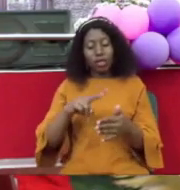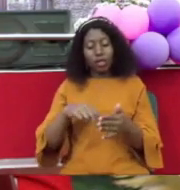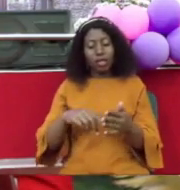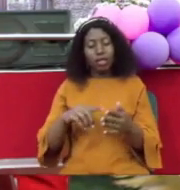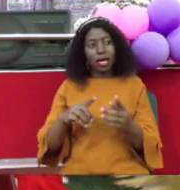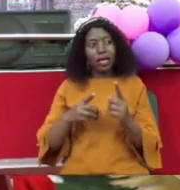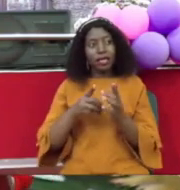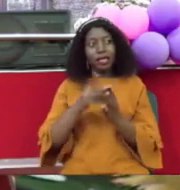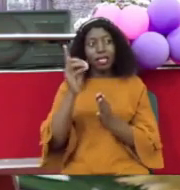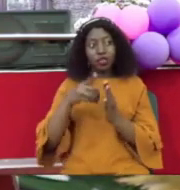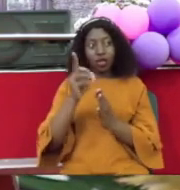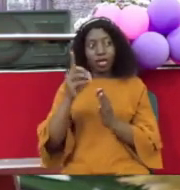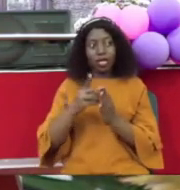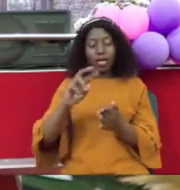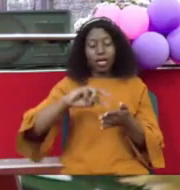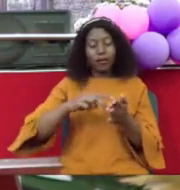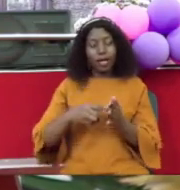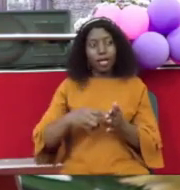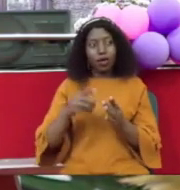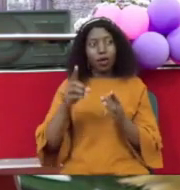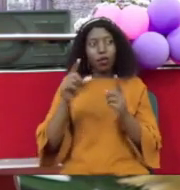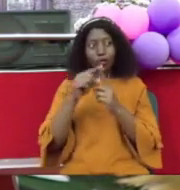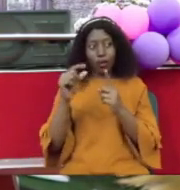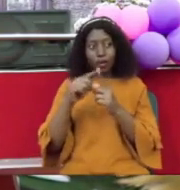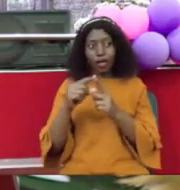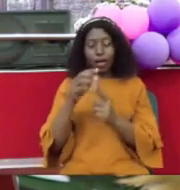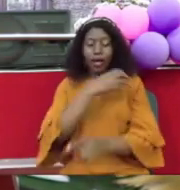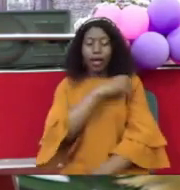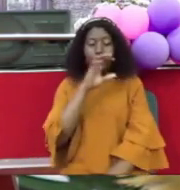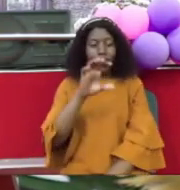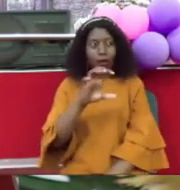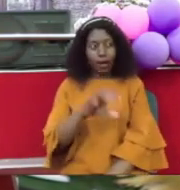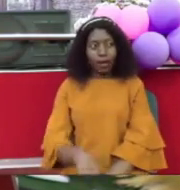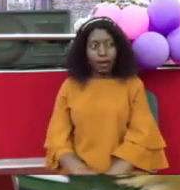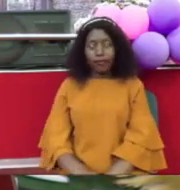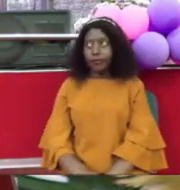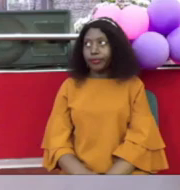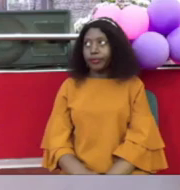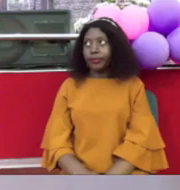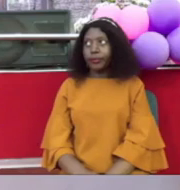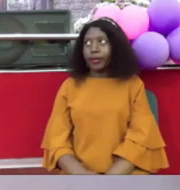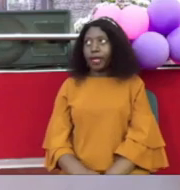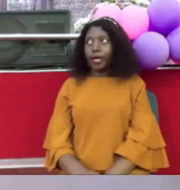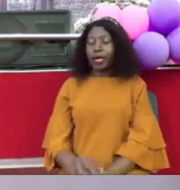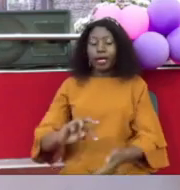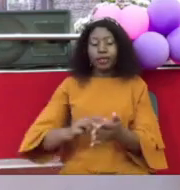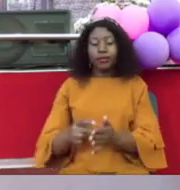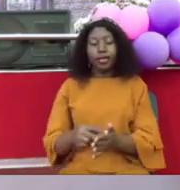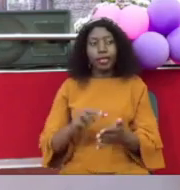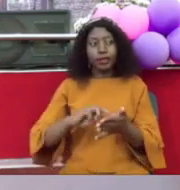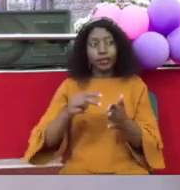of the word empowered. Kwenye kamusi ukitazama maneno hile kuwezeshwa inamaanisha. It just says to make